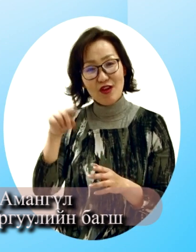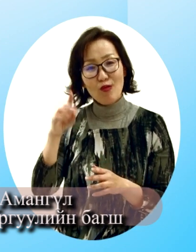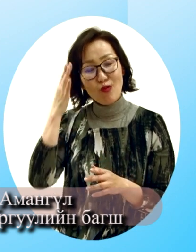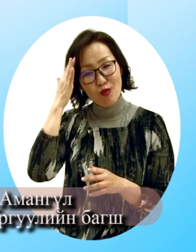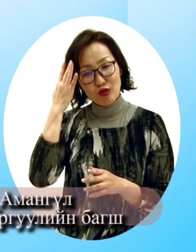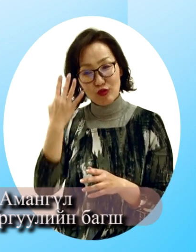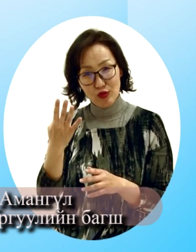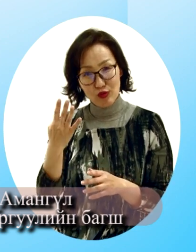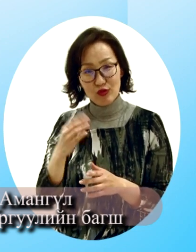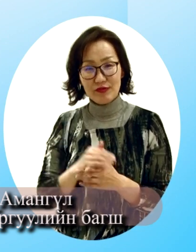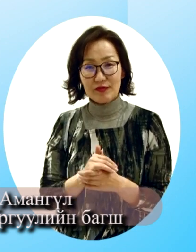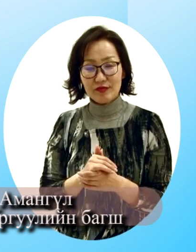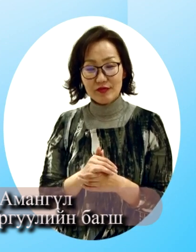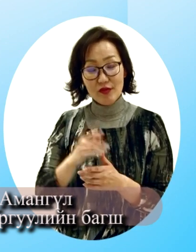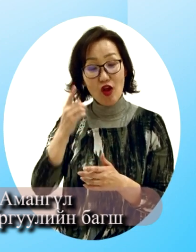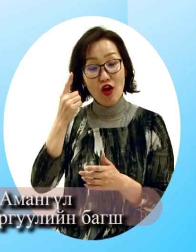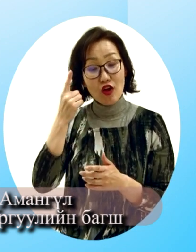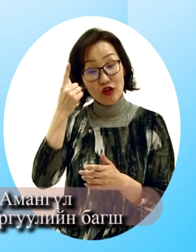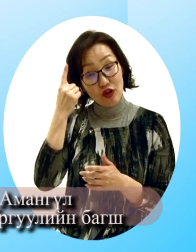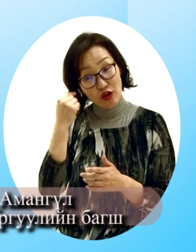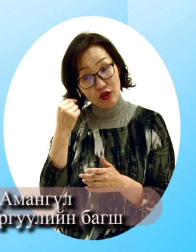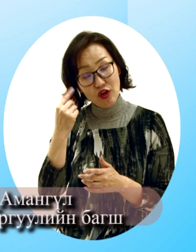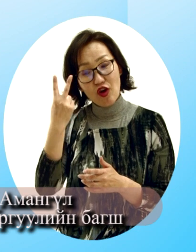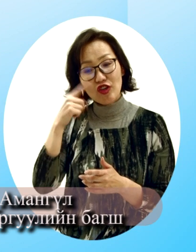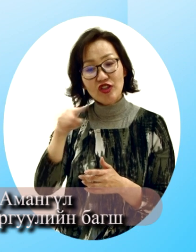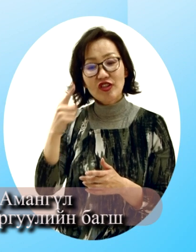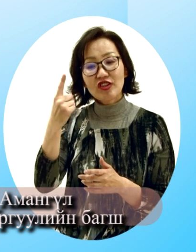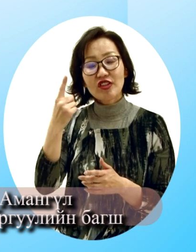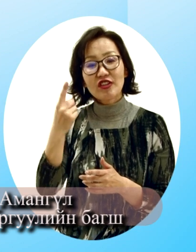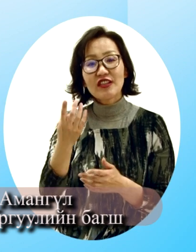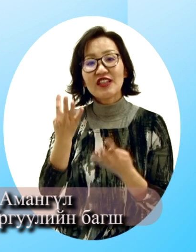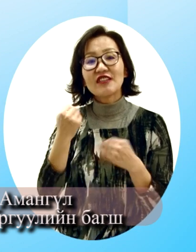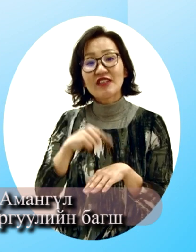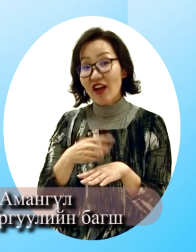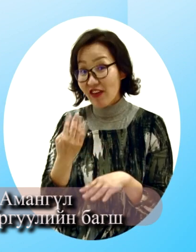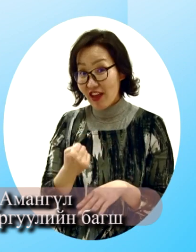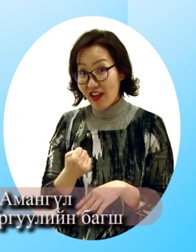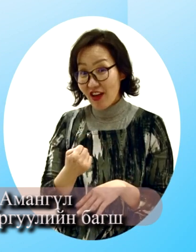Тәуілікпен сағаттың қайсы үлкен, үлкен бірлікті кіші бірлікке қалай айландырушы едік.